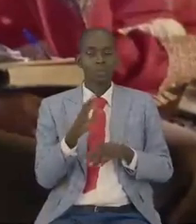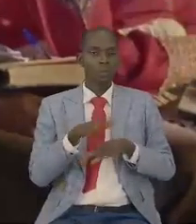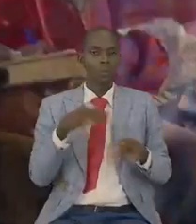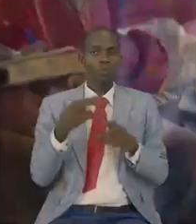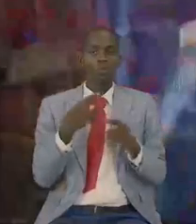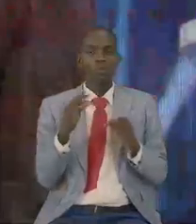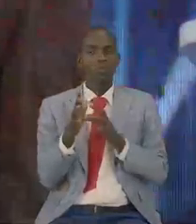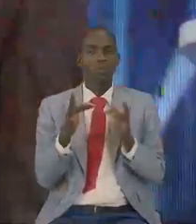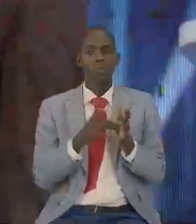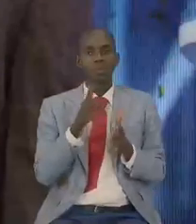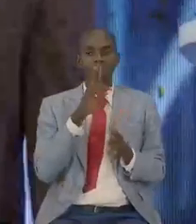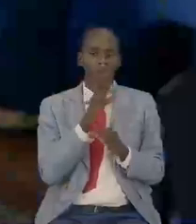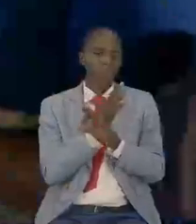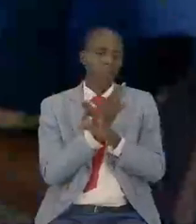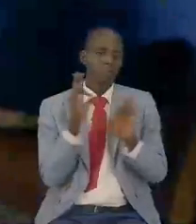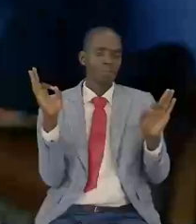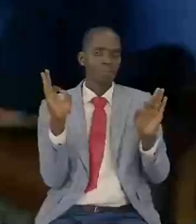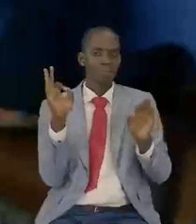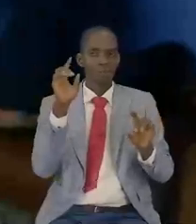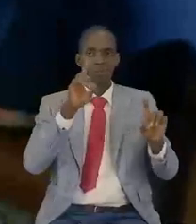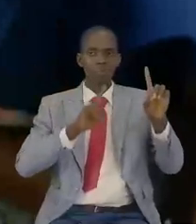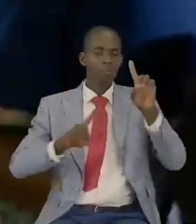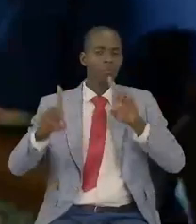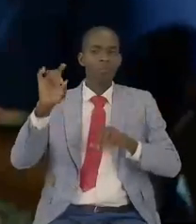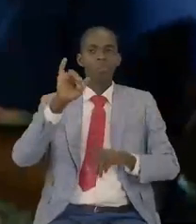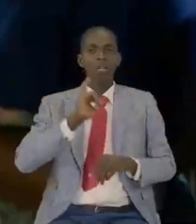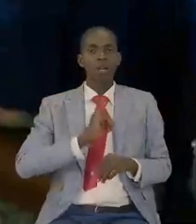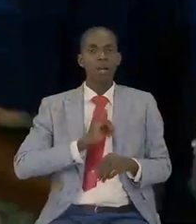libre. Je suis libre.